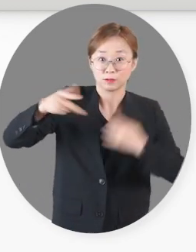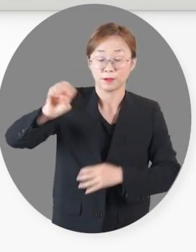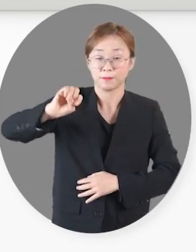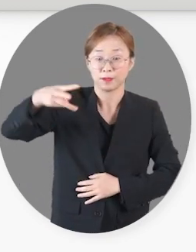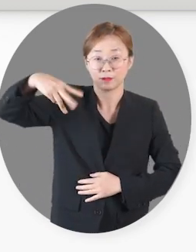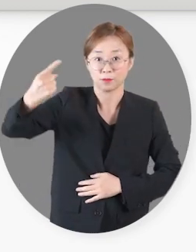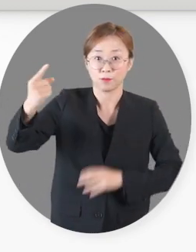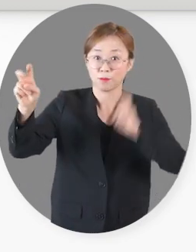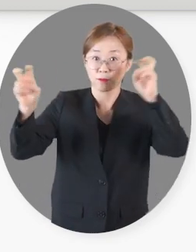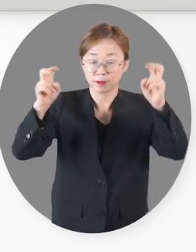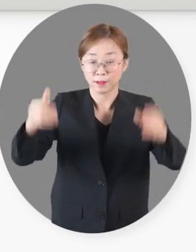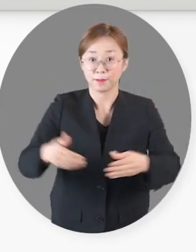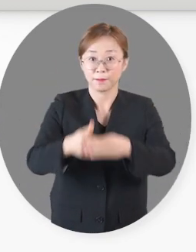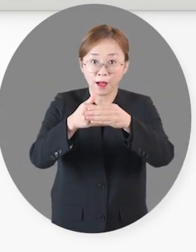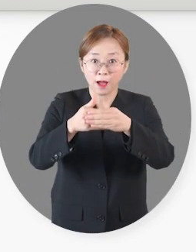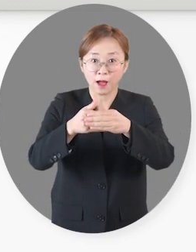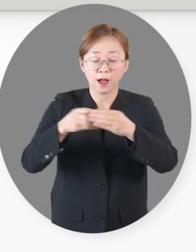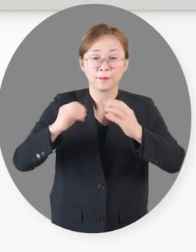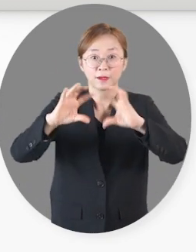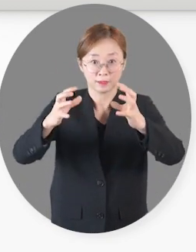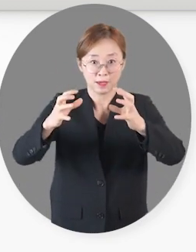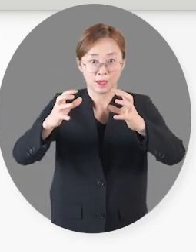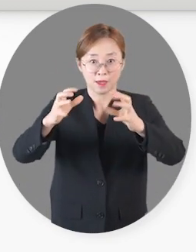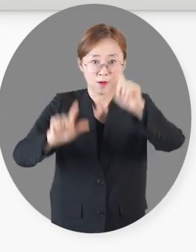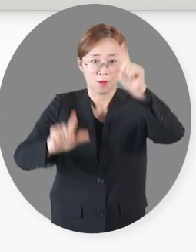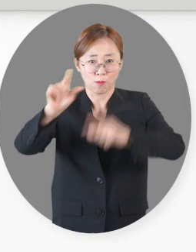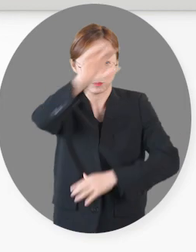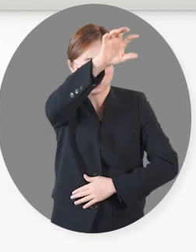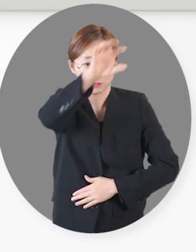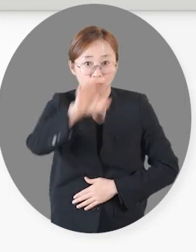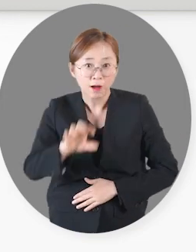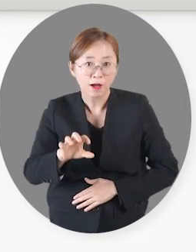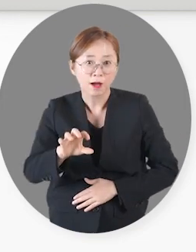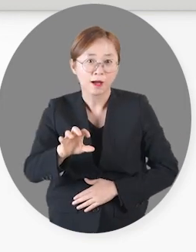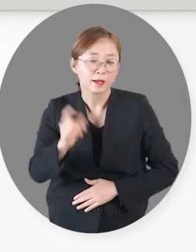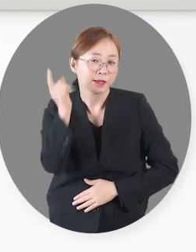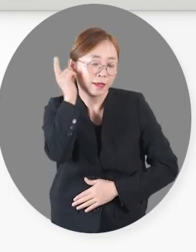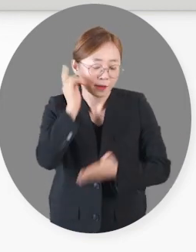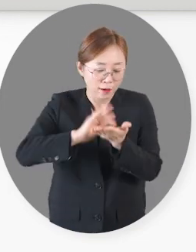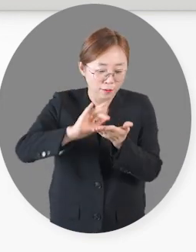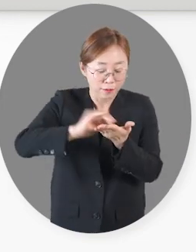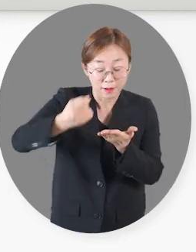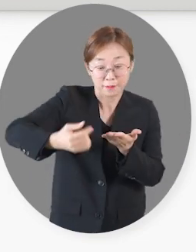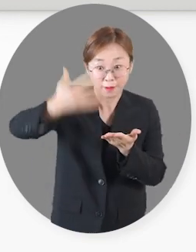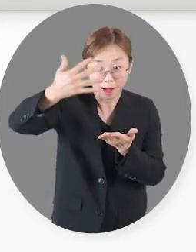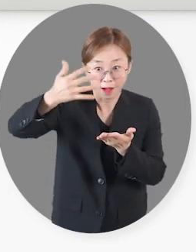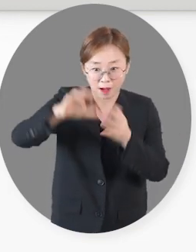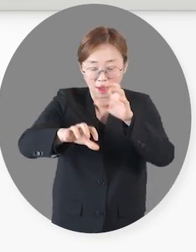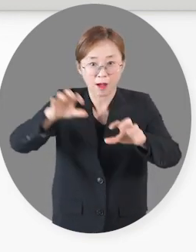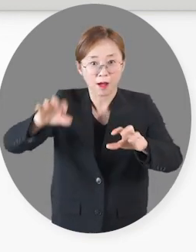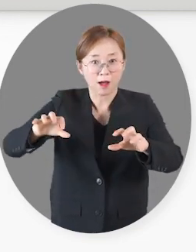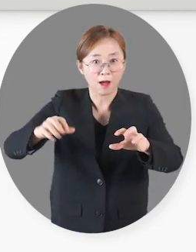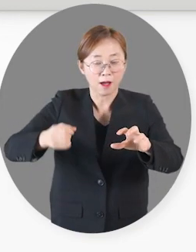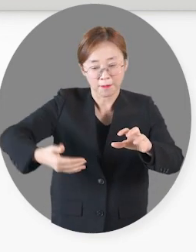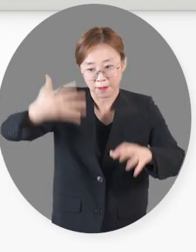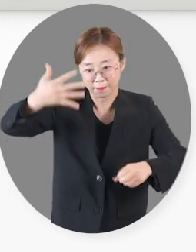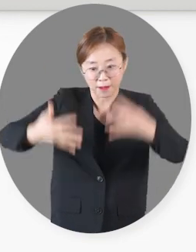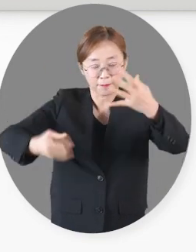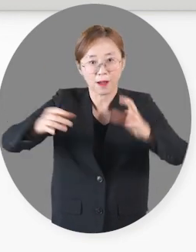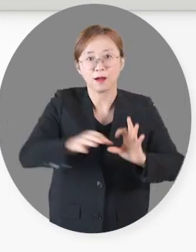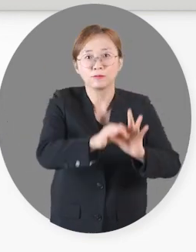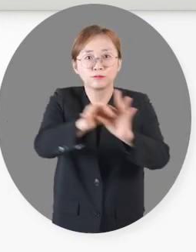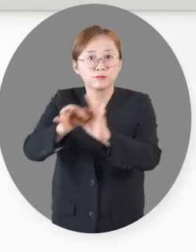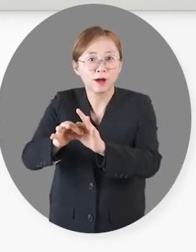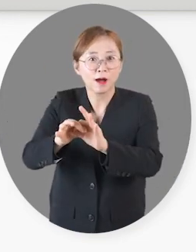공주시가 제페토와 손잡고 백제 연화 행사장을 실제처럼 그대로 구현해 가상현실에서 다른 이용자들과